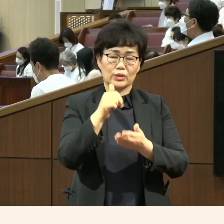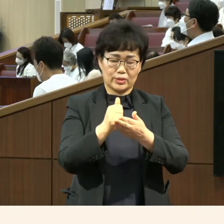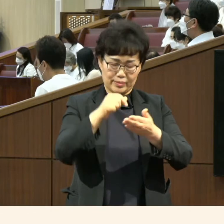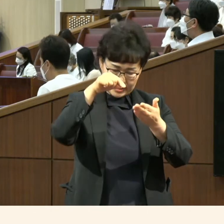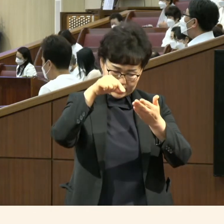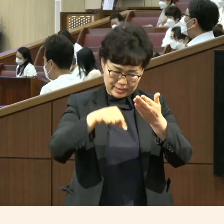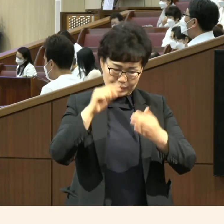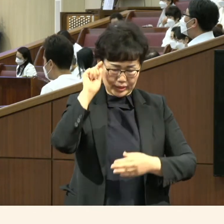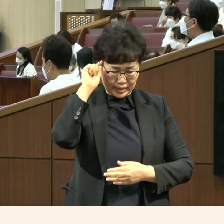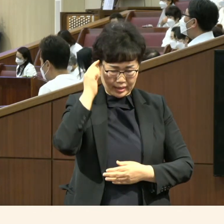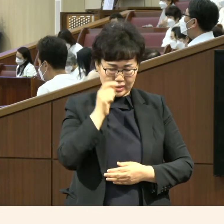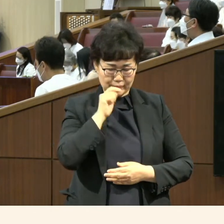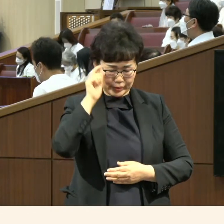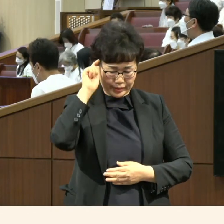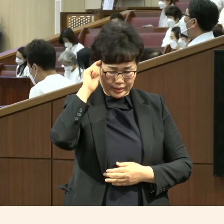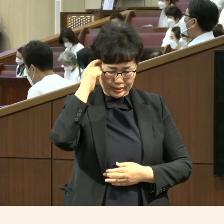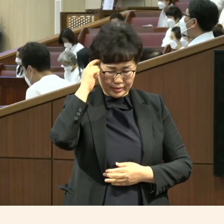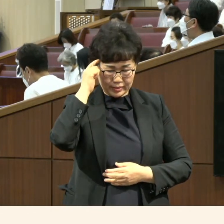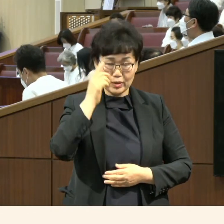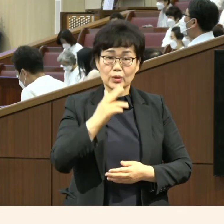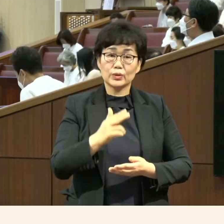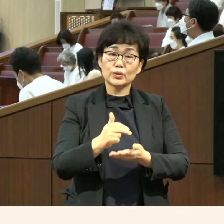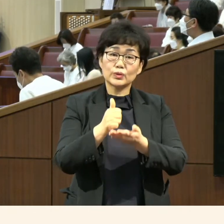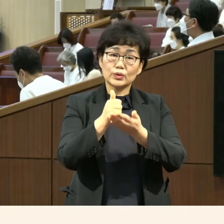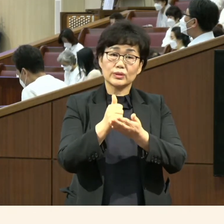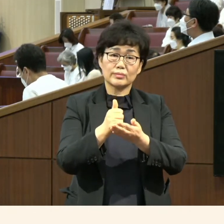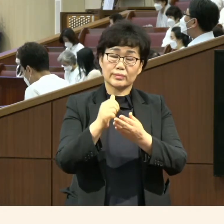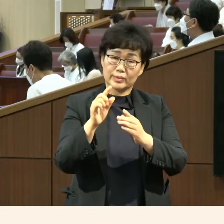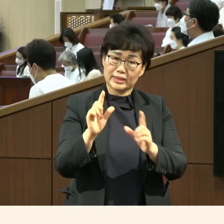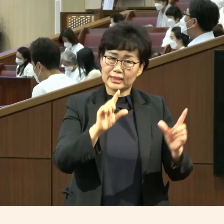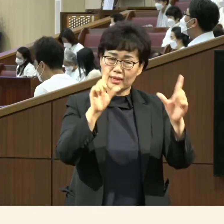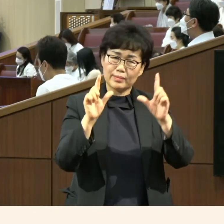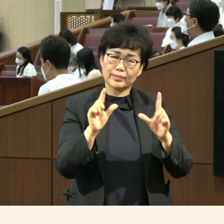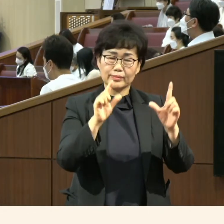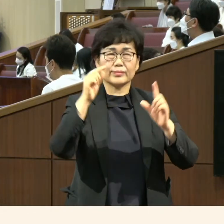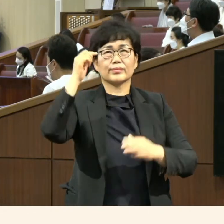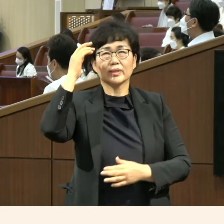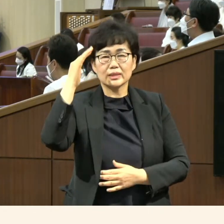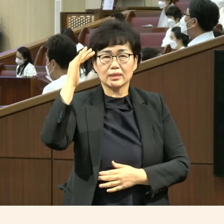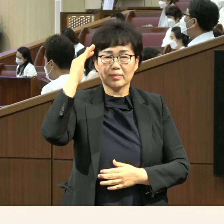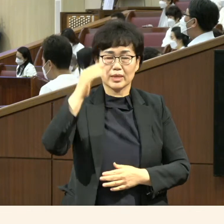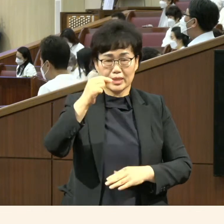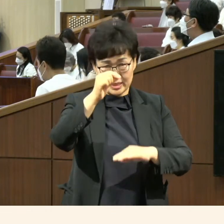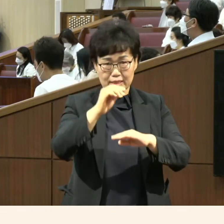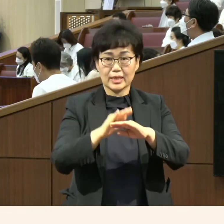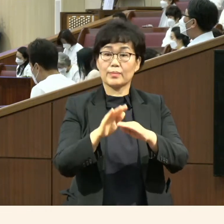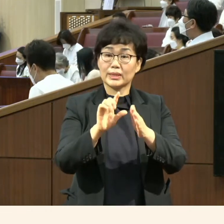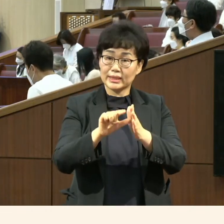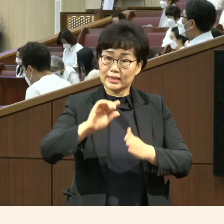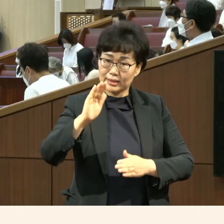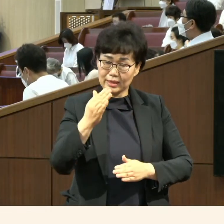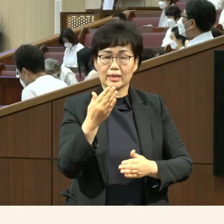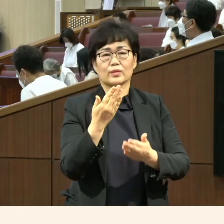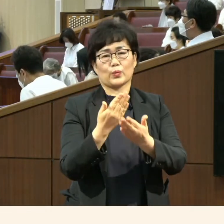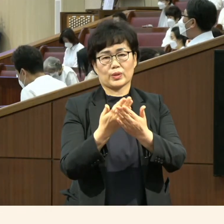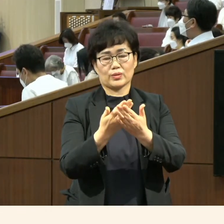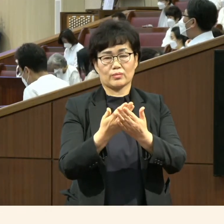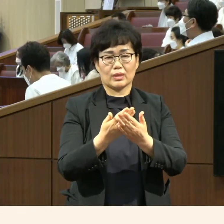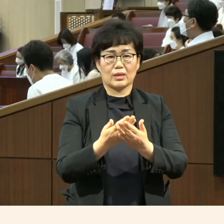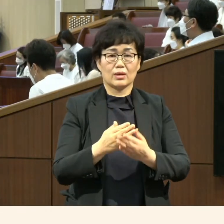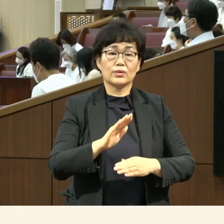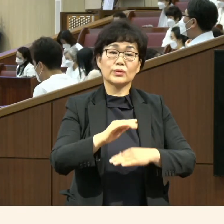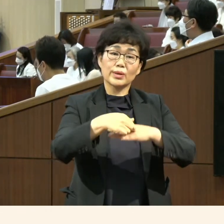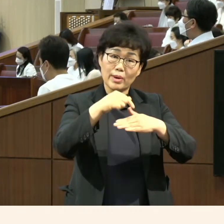생각하고 묵상하고 그 주님의 삶을 닮아가는 그러한 예배의 시간 되게 하여 주시옵소서. 우리의 심령